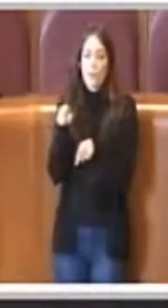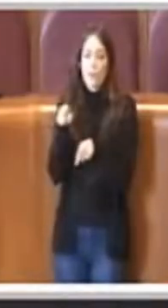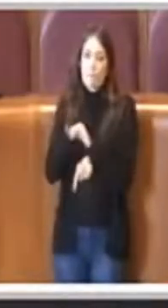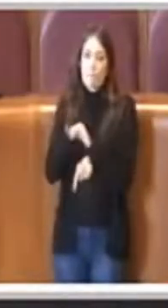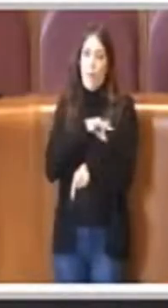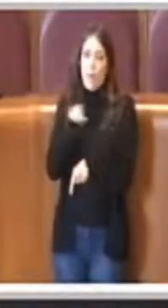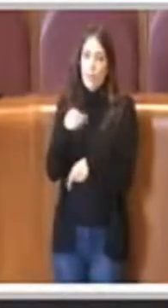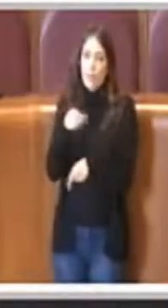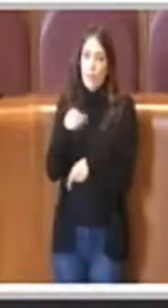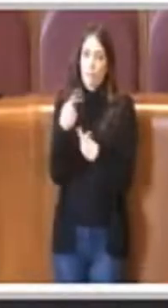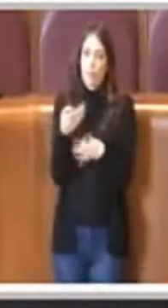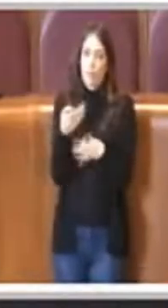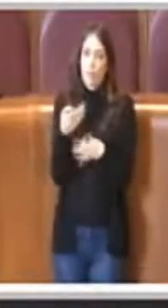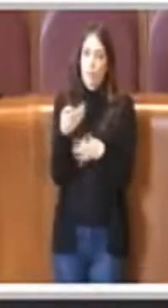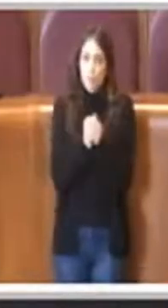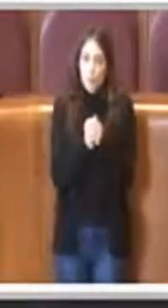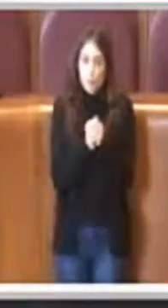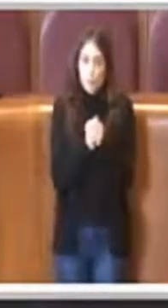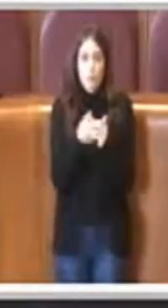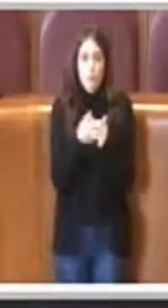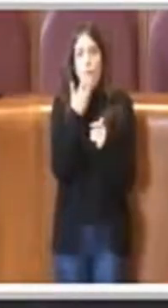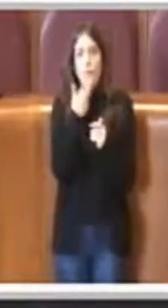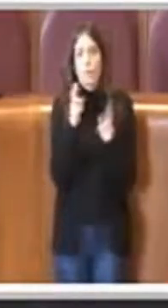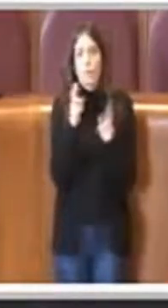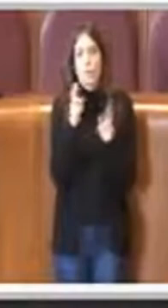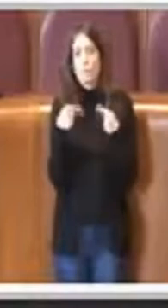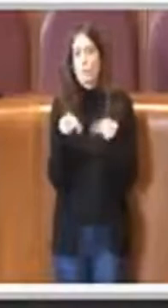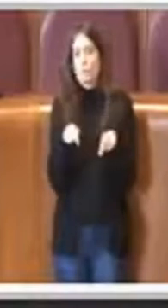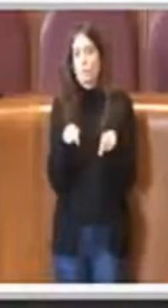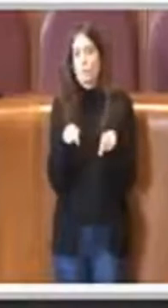giusto. Voglio spiegare questo e